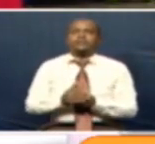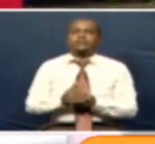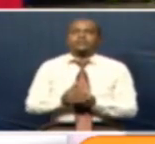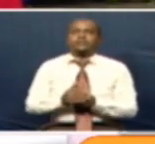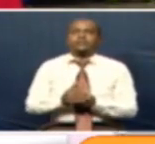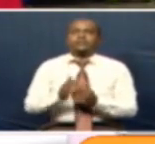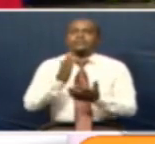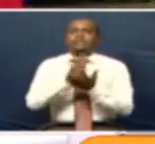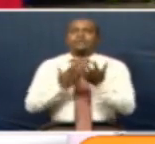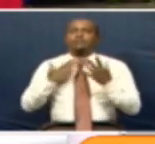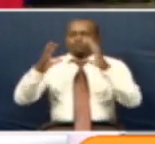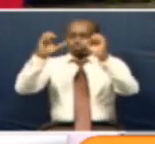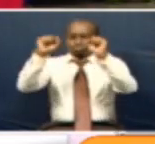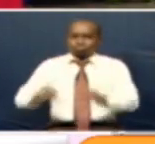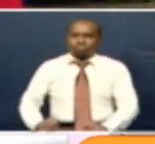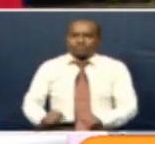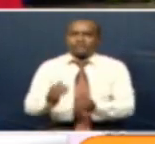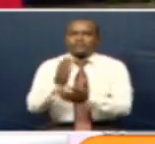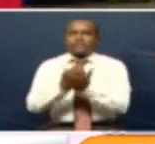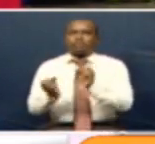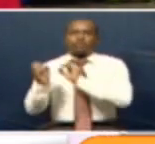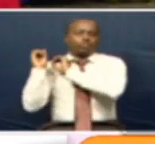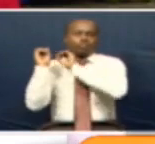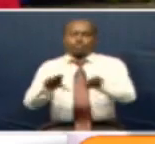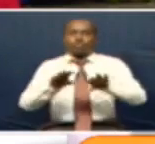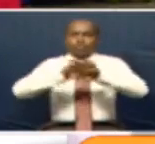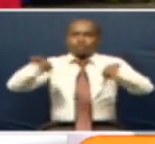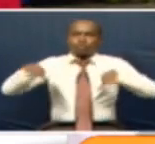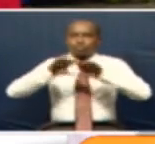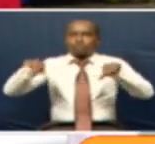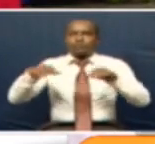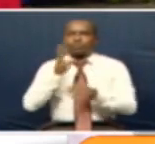Wengine wanataka kunitoa suruali, wengine wanataka kunitupa kwa swimming pool.